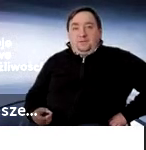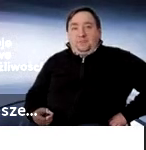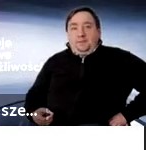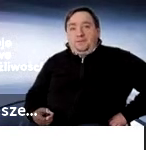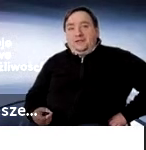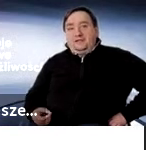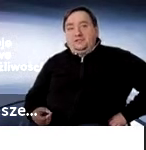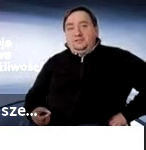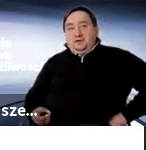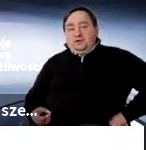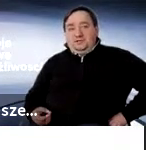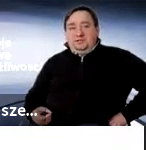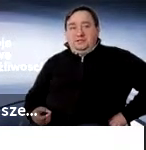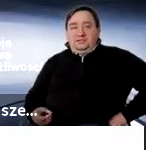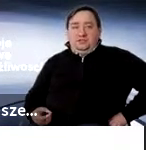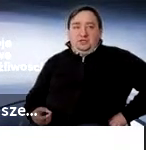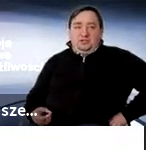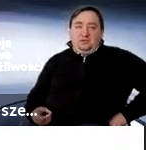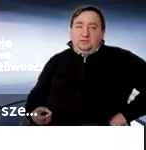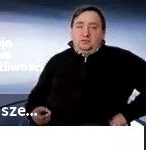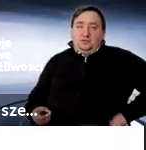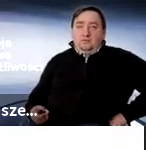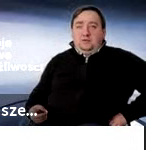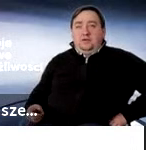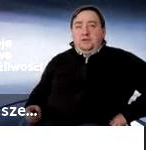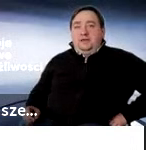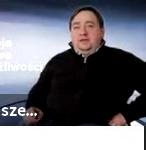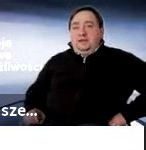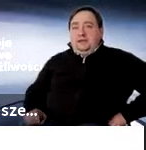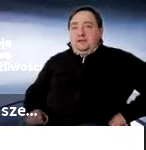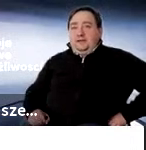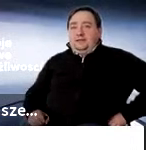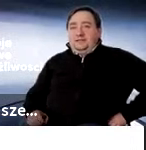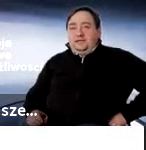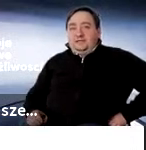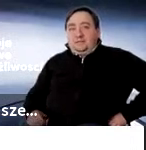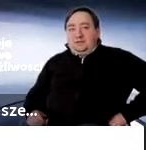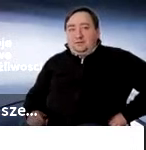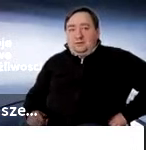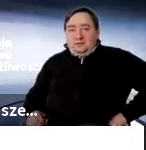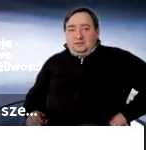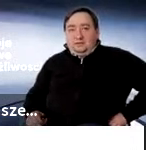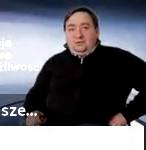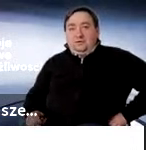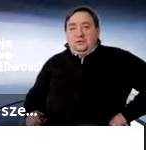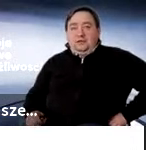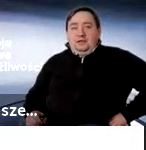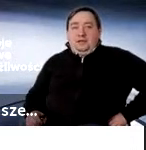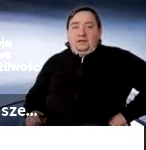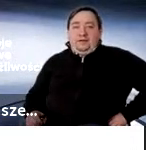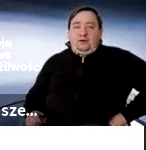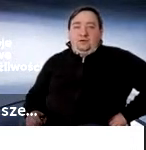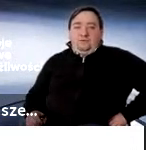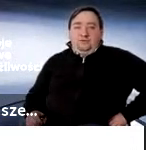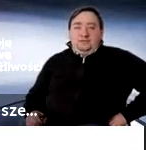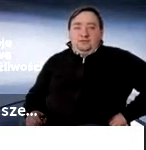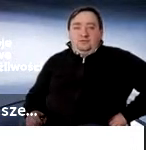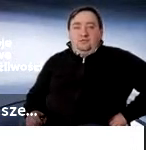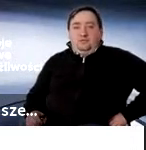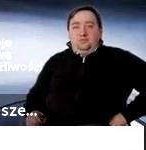czyli 15% na dzień dzisiejszy są to osoby ze spektrum autyzmu,